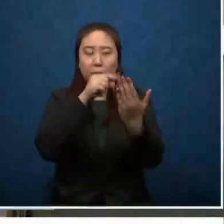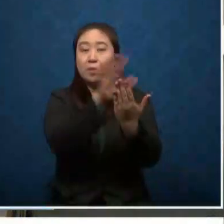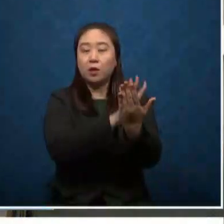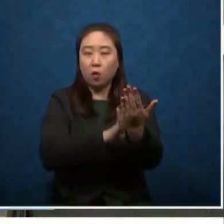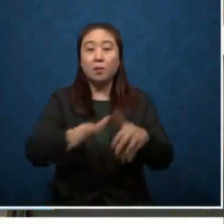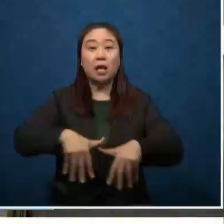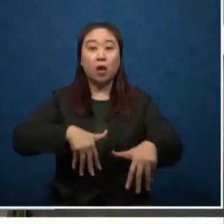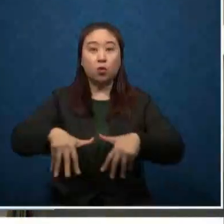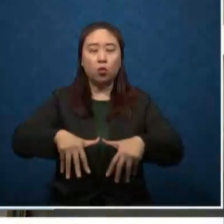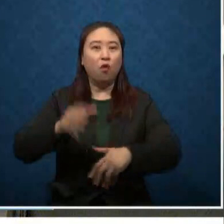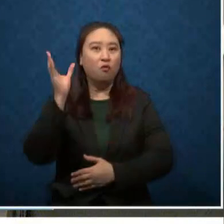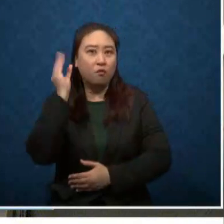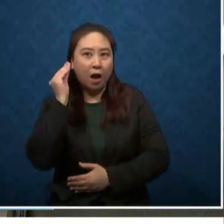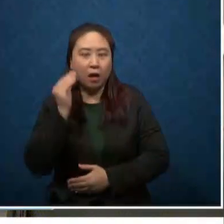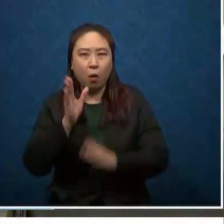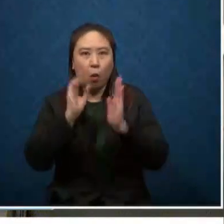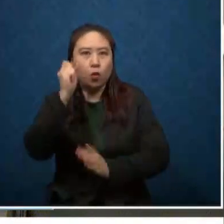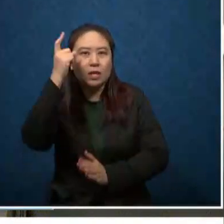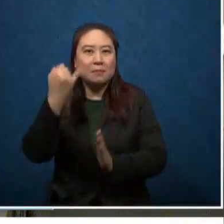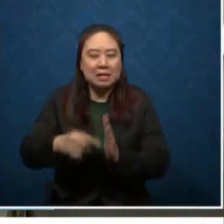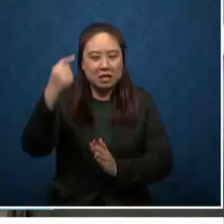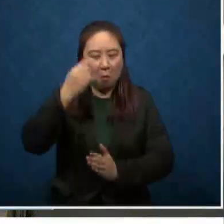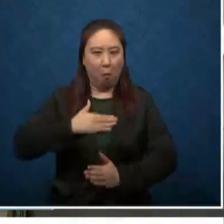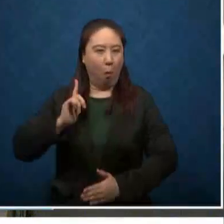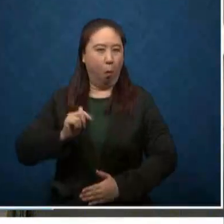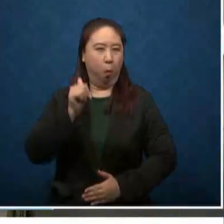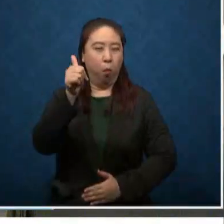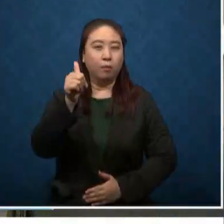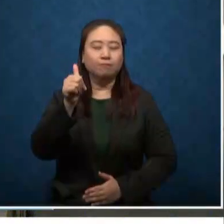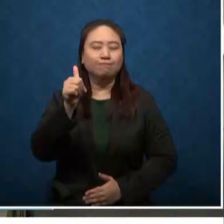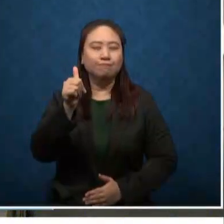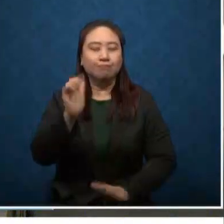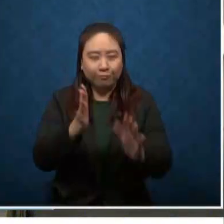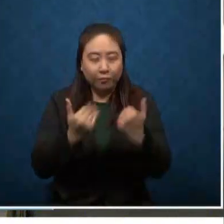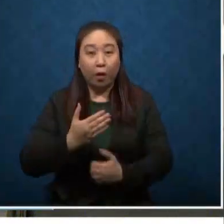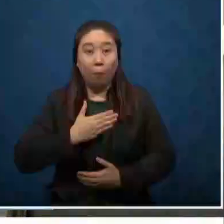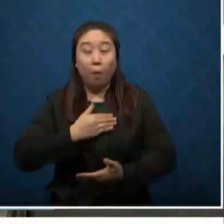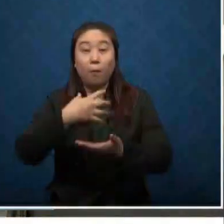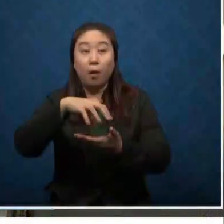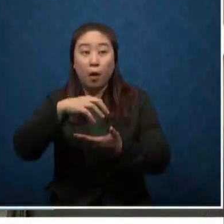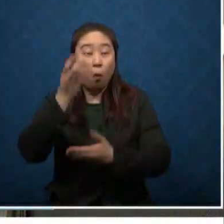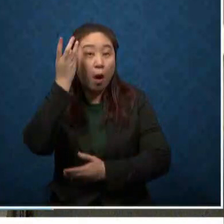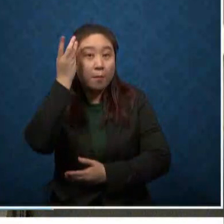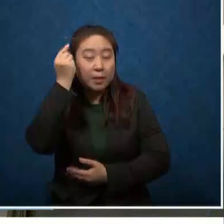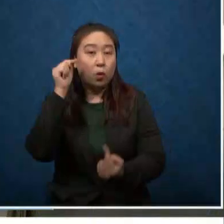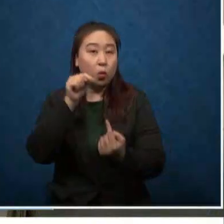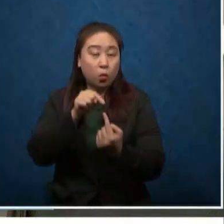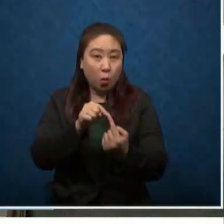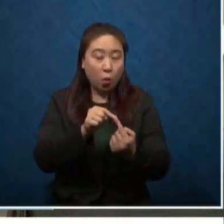เองกายเป็นผู้วิเศษ หรออะไรผมเรีนนะครับ ว่าจรๆแล้วแนวคิด เรองคนอยู่กัป